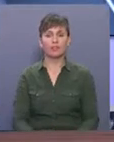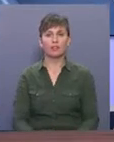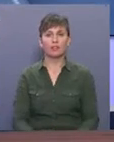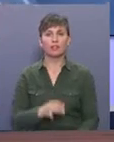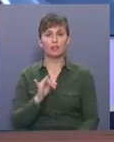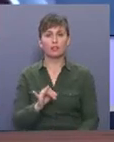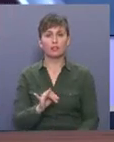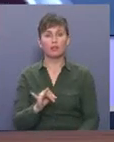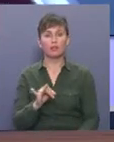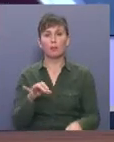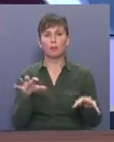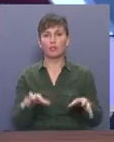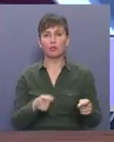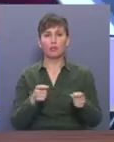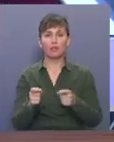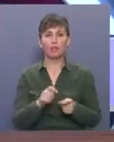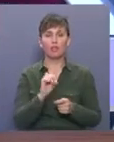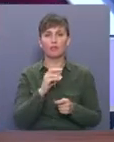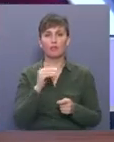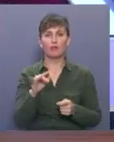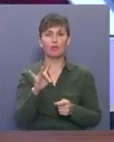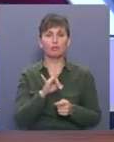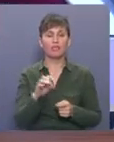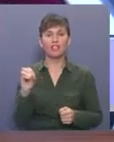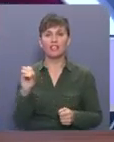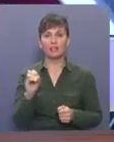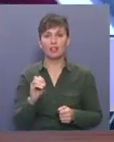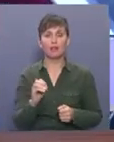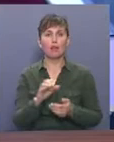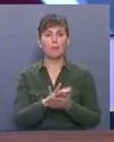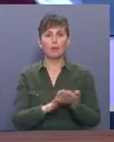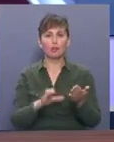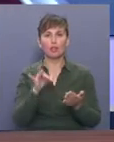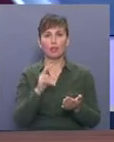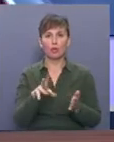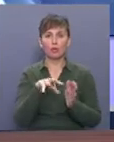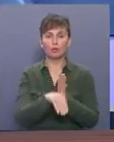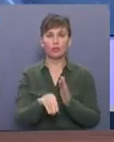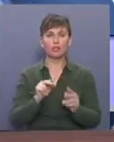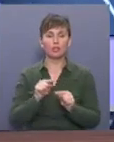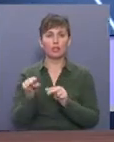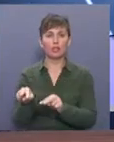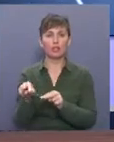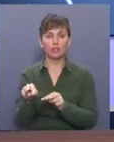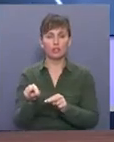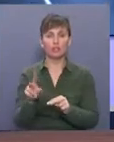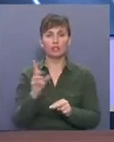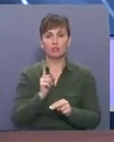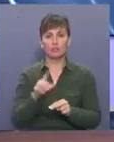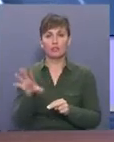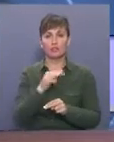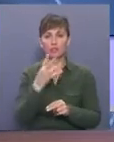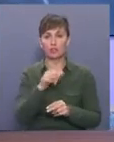Между тем, экс-председатель управления ЕНПФ Руслану Ердинаеву продлили срок содержания под стражей. Все четыре фигуранта дела